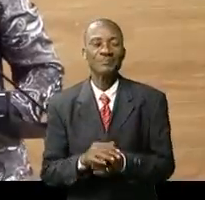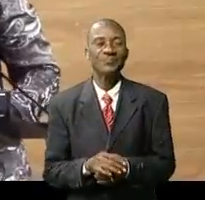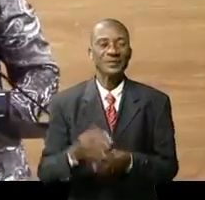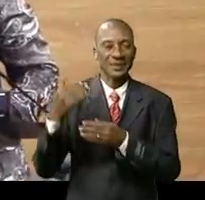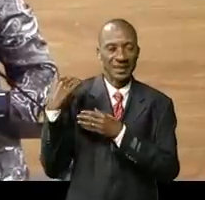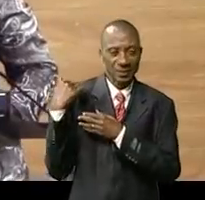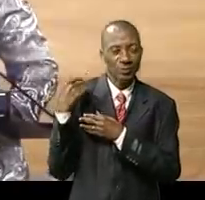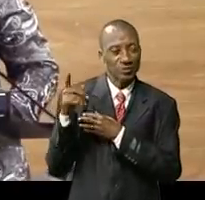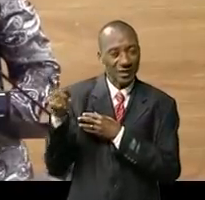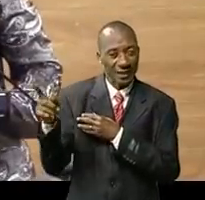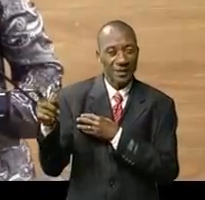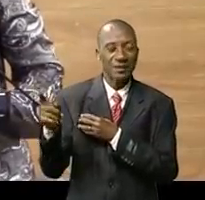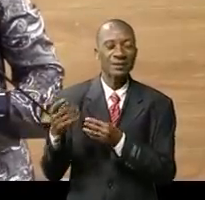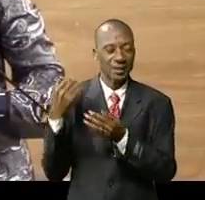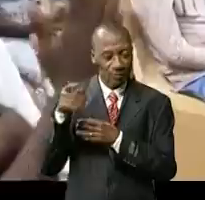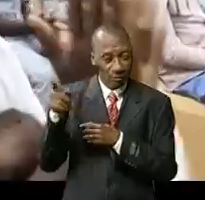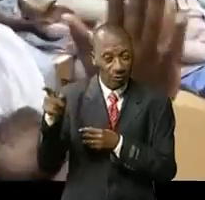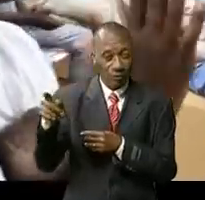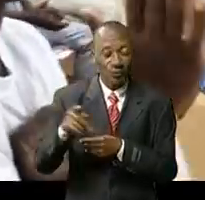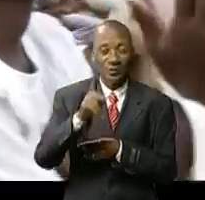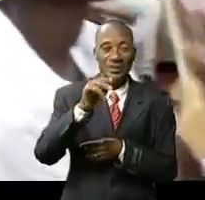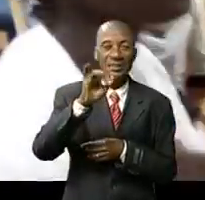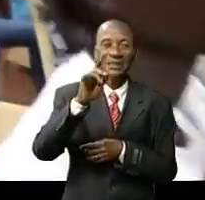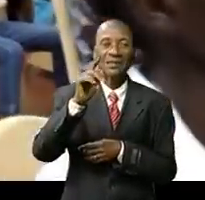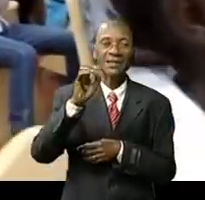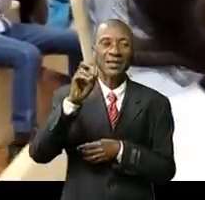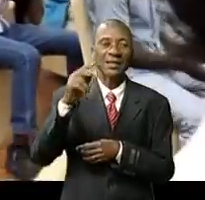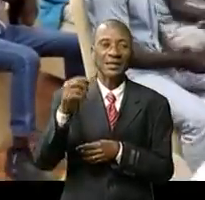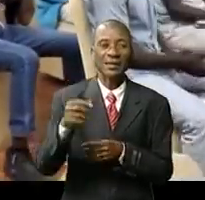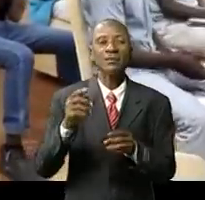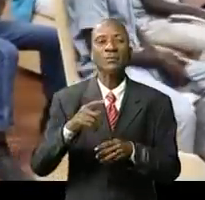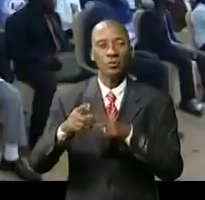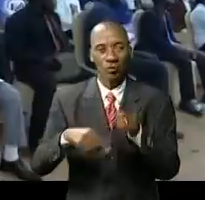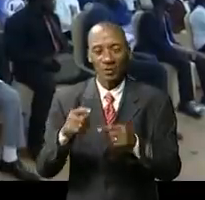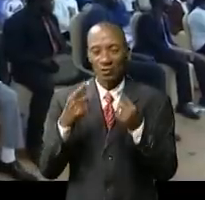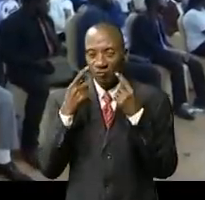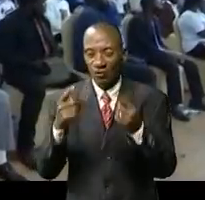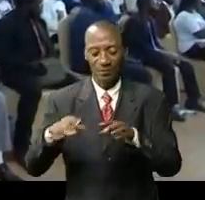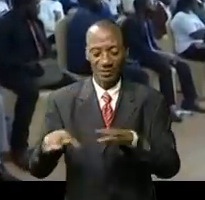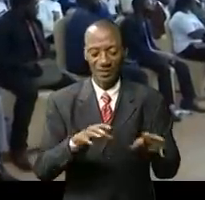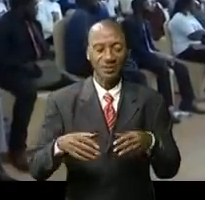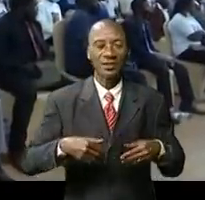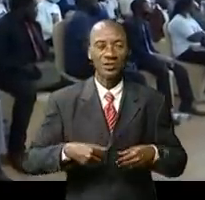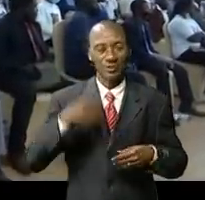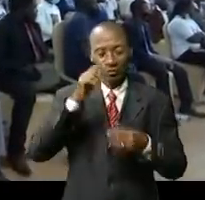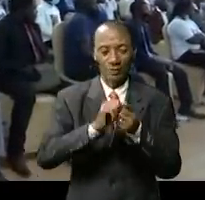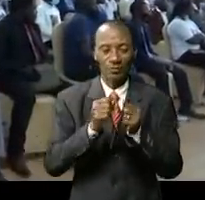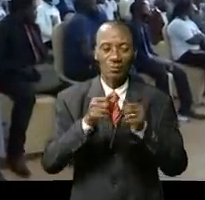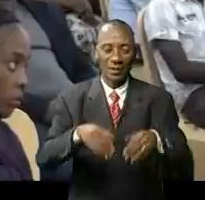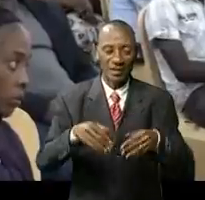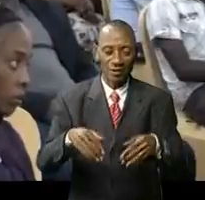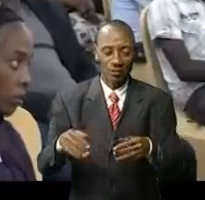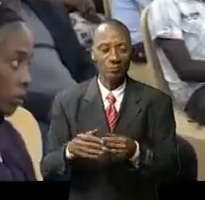Kitenge Yesu, a plutôt pensé à la vie et aux activités de jeunes entrepreneurs du secteur agricole. Il a organisé